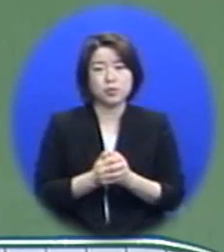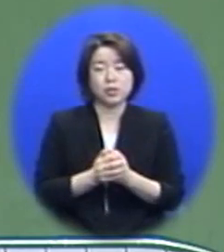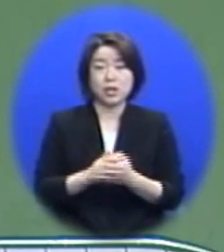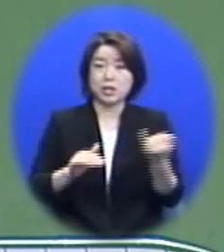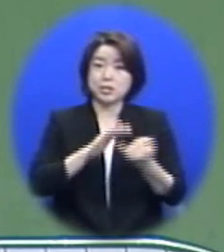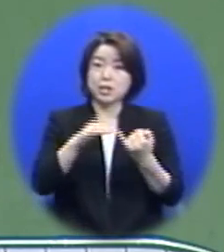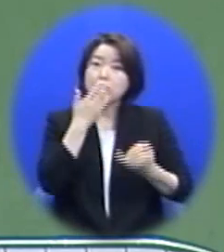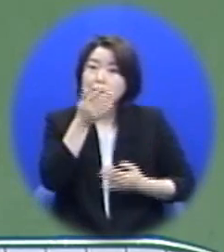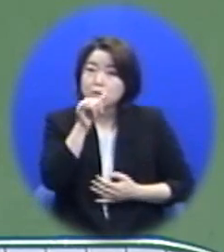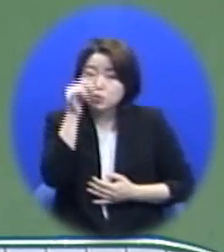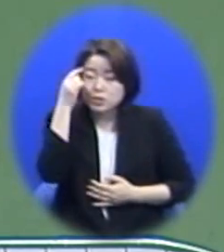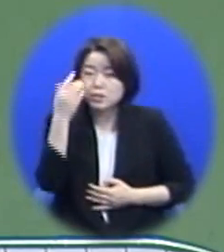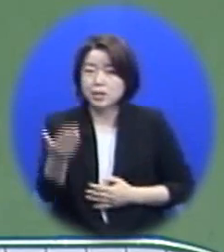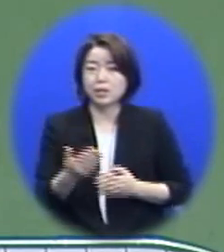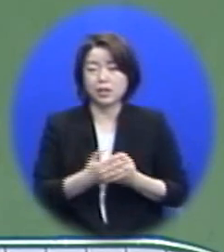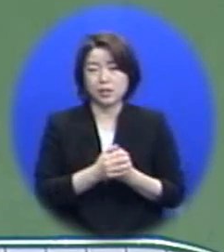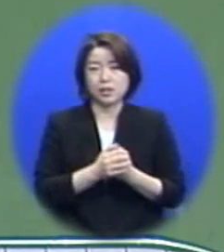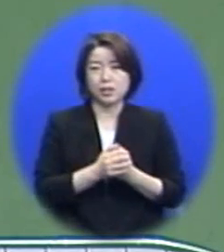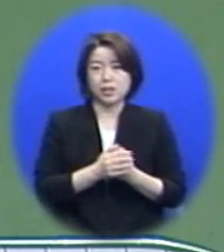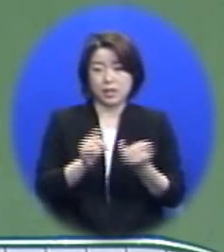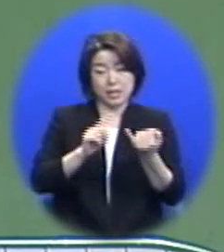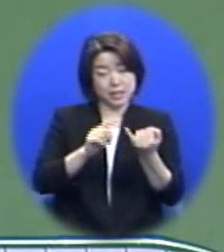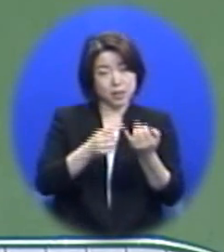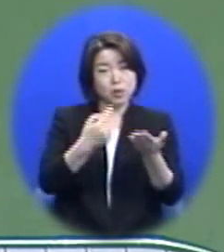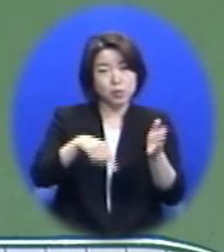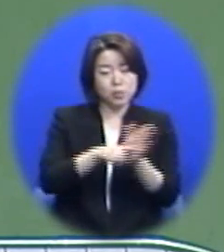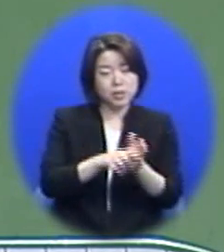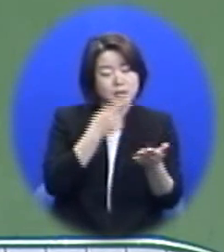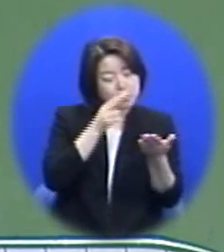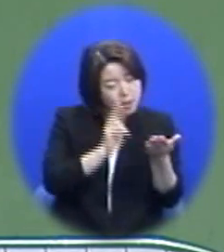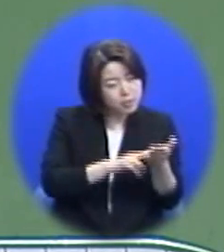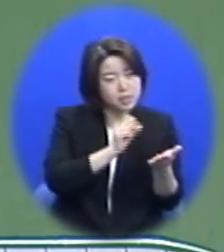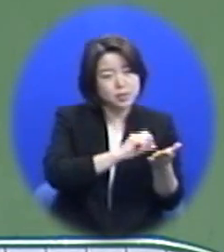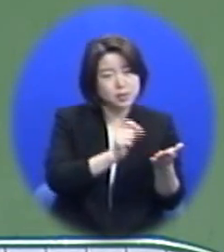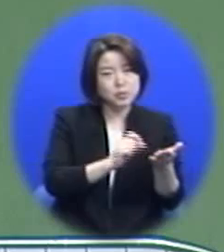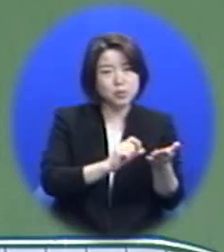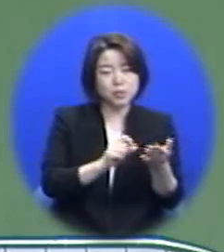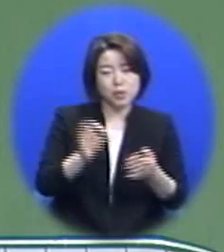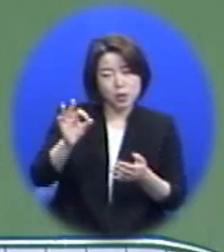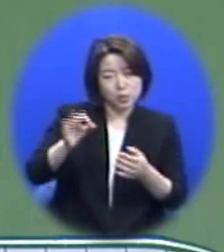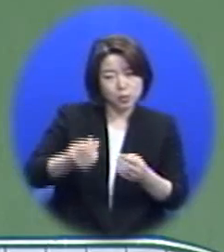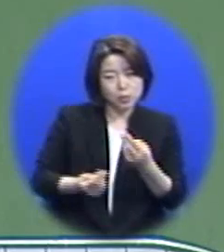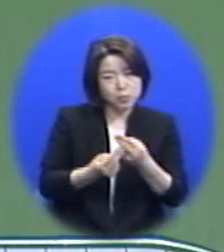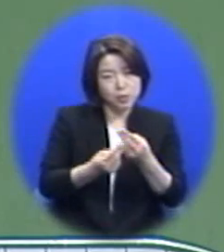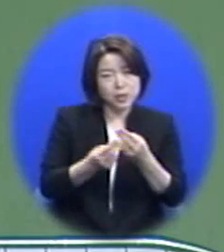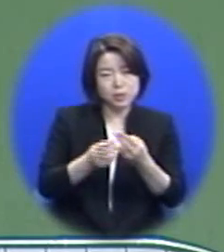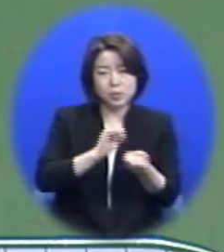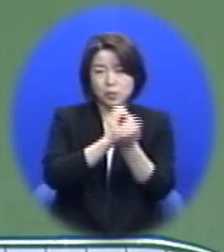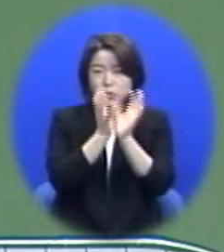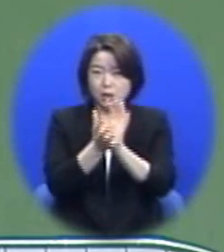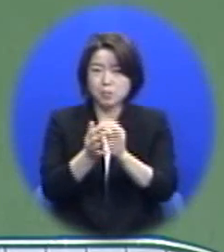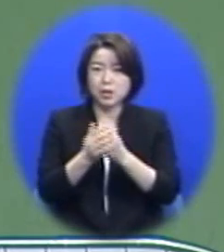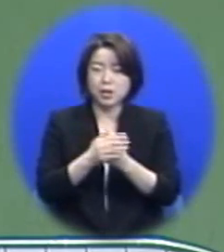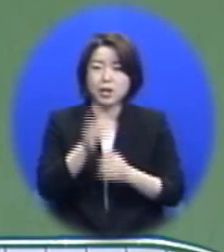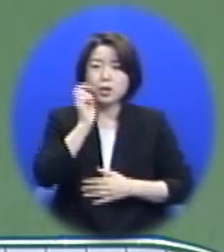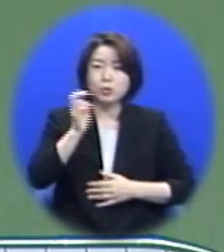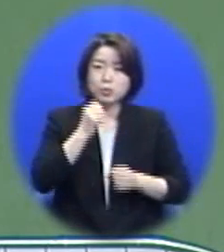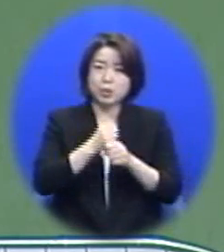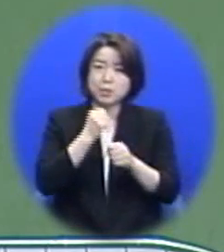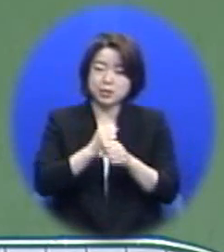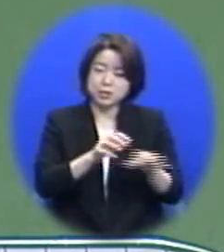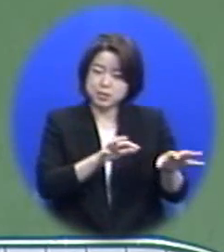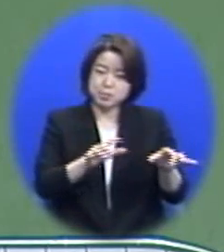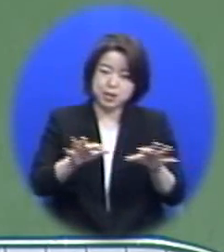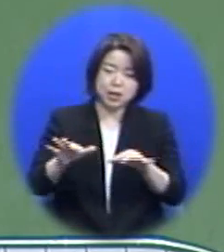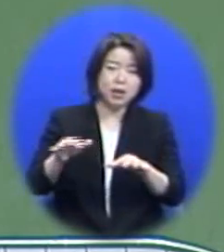있잖아 그녀를 위해 편지를 쓰고 돈을 모아 꽃다발과 선물을 사주고 노래를 만들어 연주도 해 줘 봐